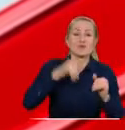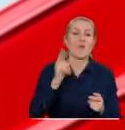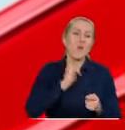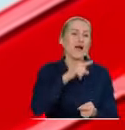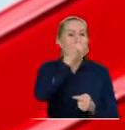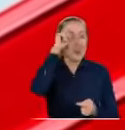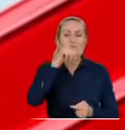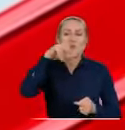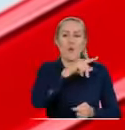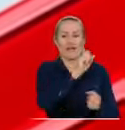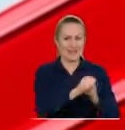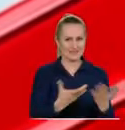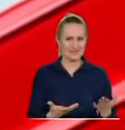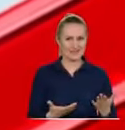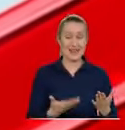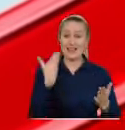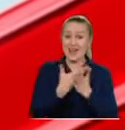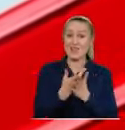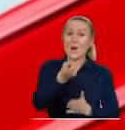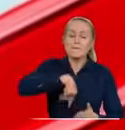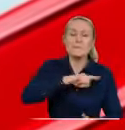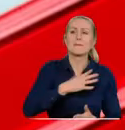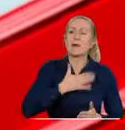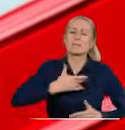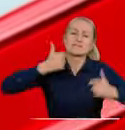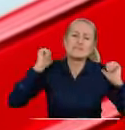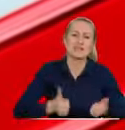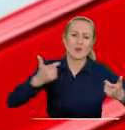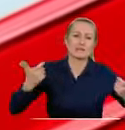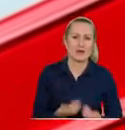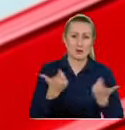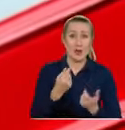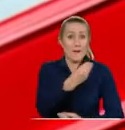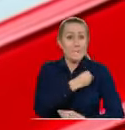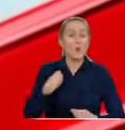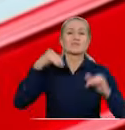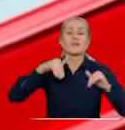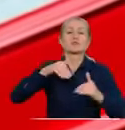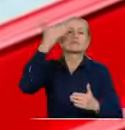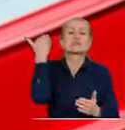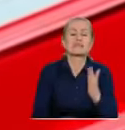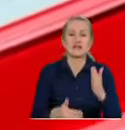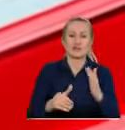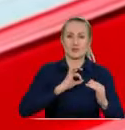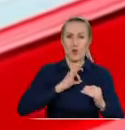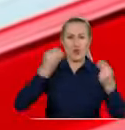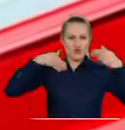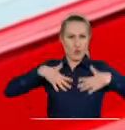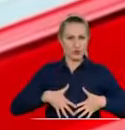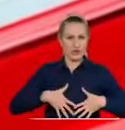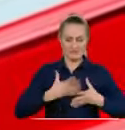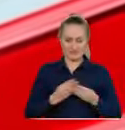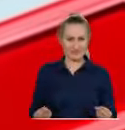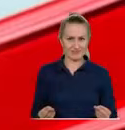Europejska. Więc jesteśmy w stałym zagrożeniu, że Polska może stracić swoją tożsamość. Prezydent